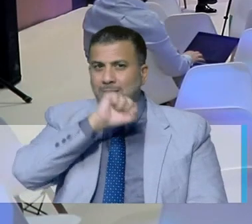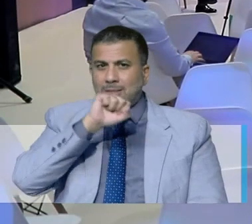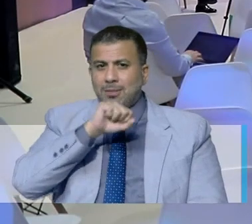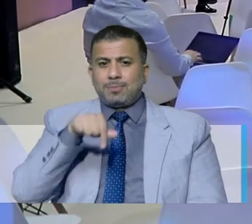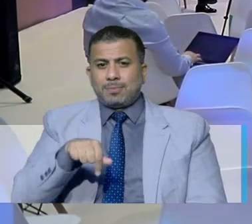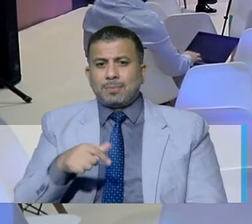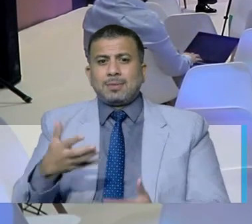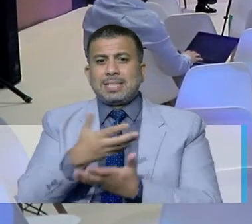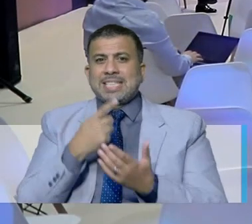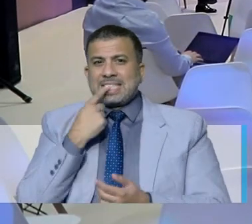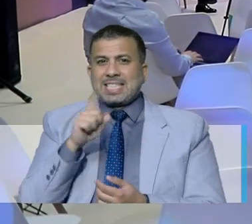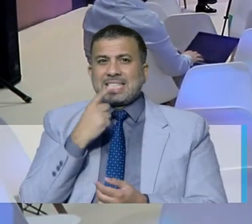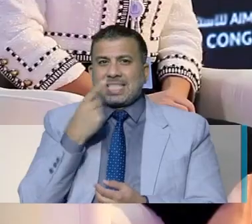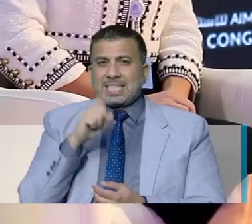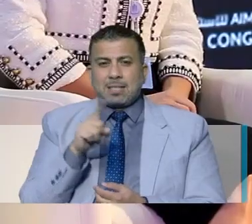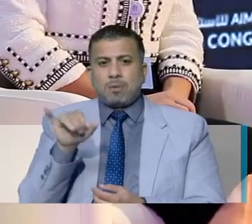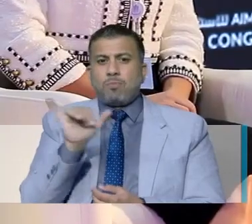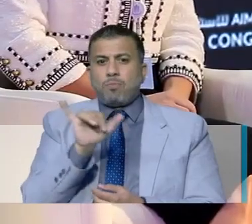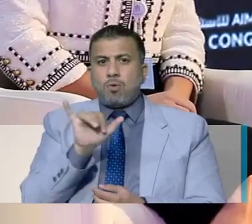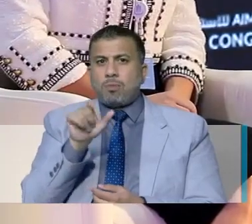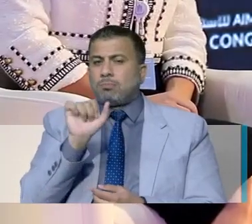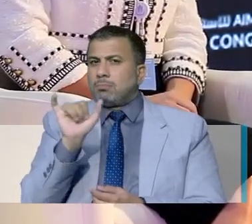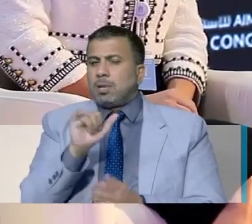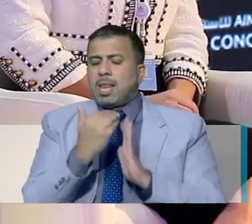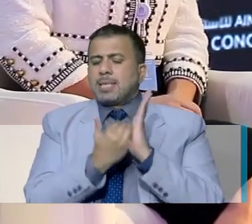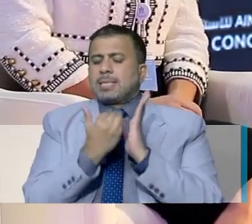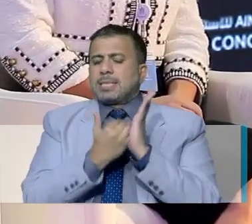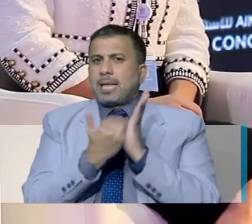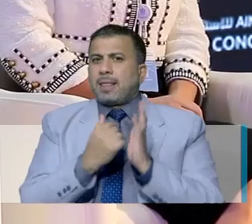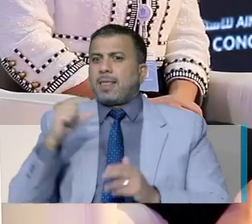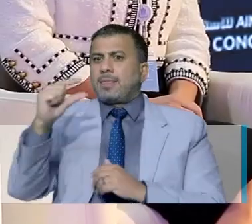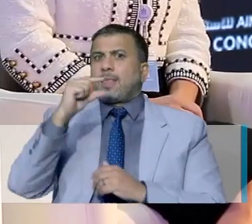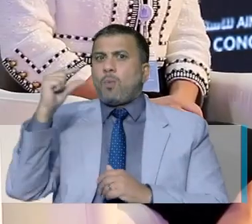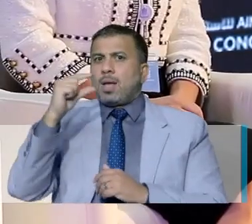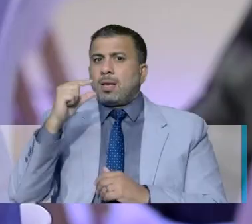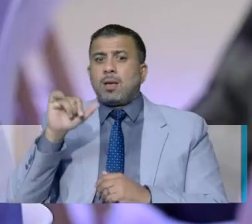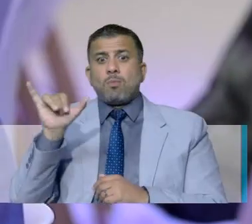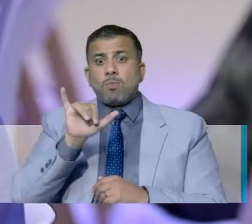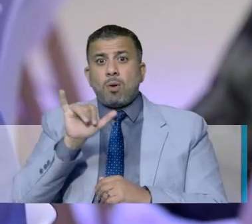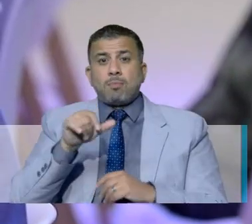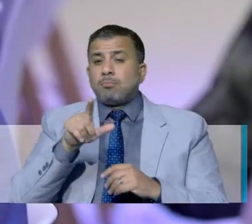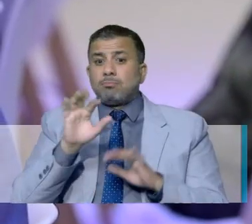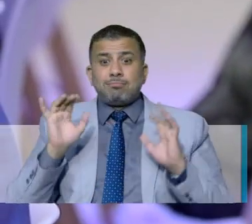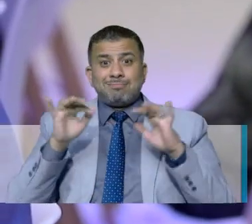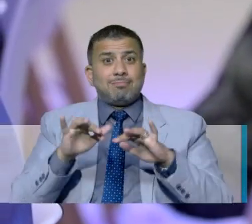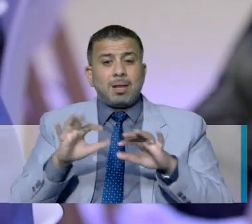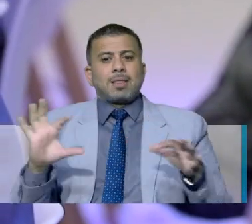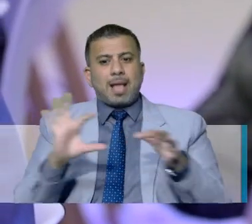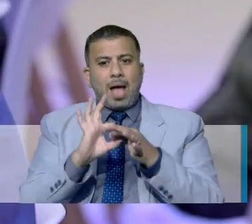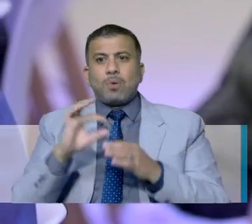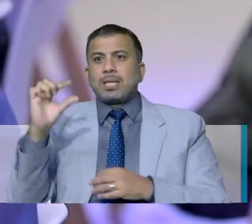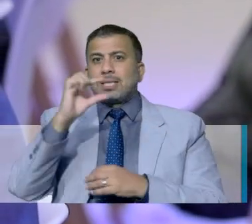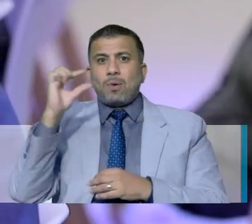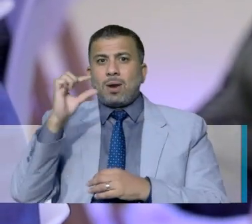ملتقى الاستثمار السنوي أصبح واحداً من أهم الأحداث الاقتصادية الدولية ومنصة رائدة لتعزيز التعاون